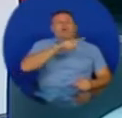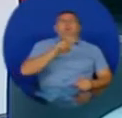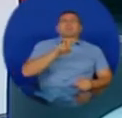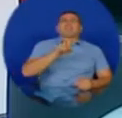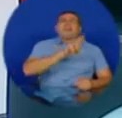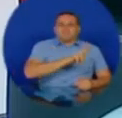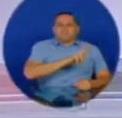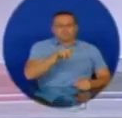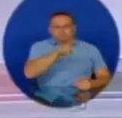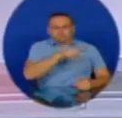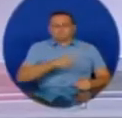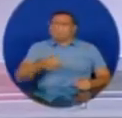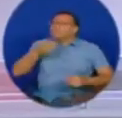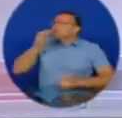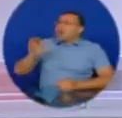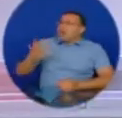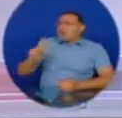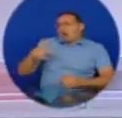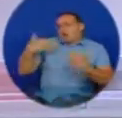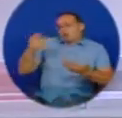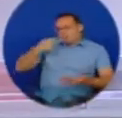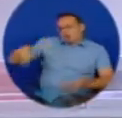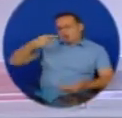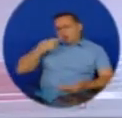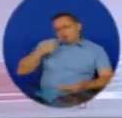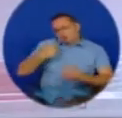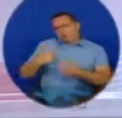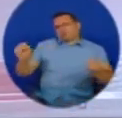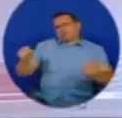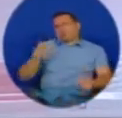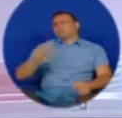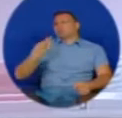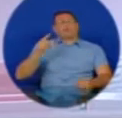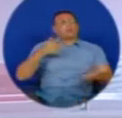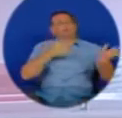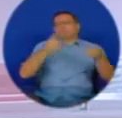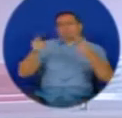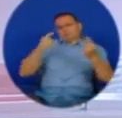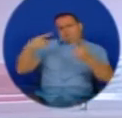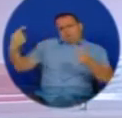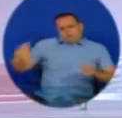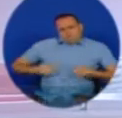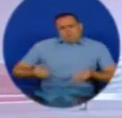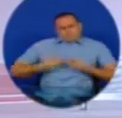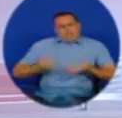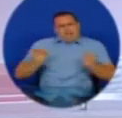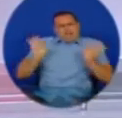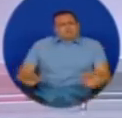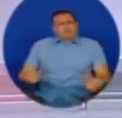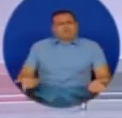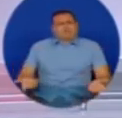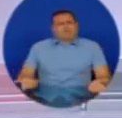וברכה. שלום גל. למה לא לתת ללשון להשתחרר בעצם, ולשחרר את המטענים האמיתיים, לשקף את,